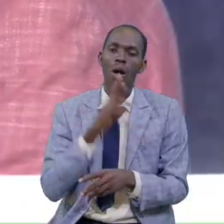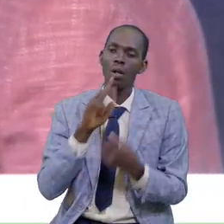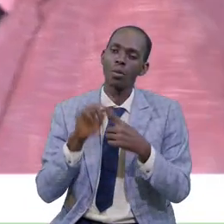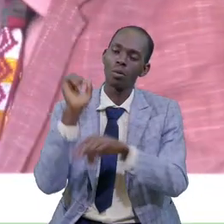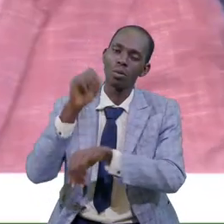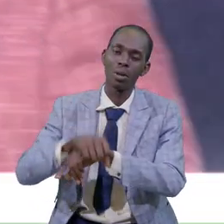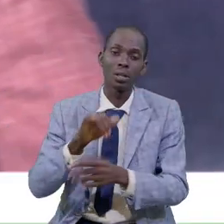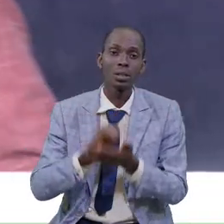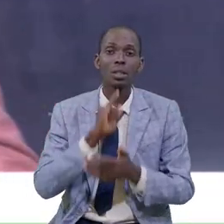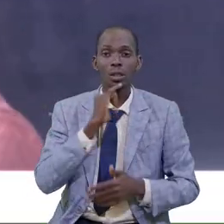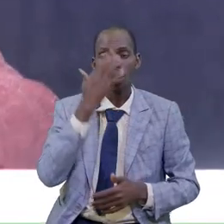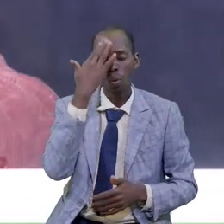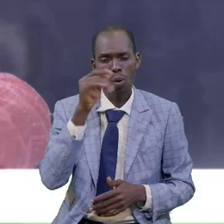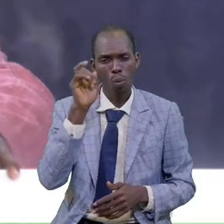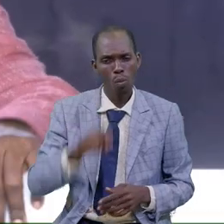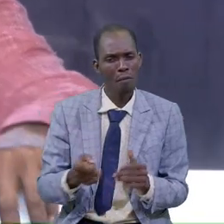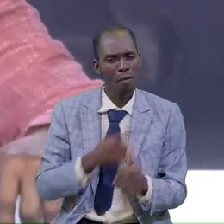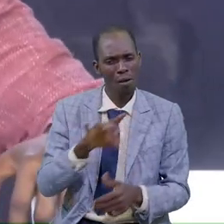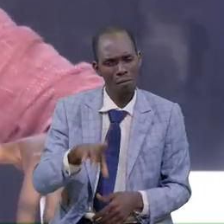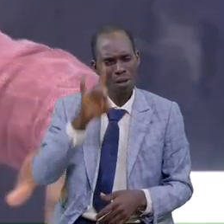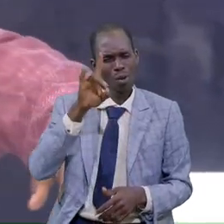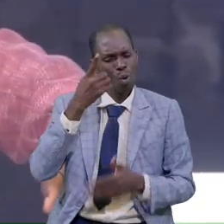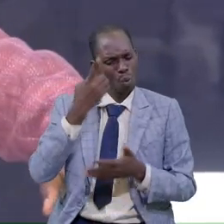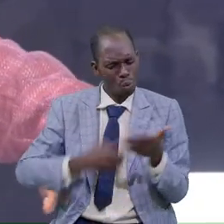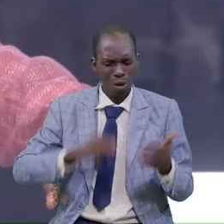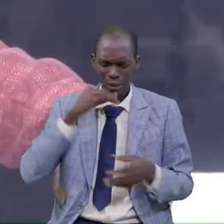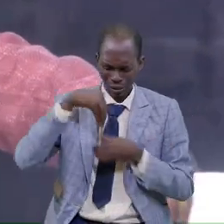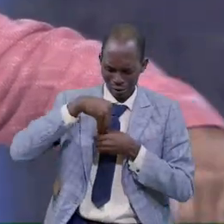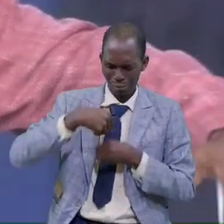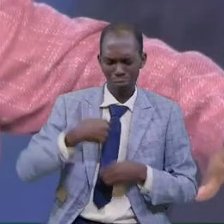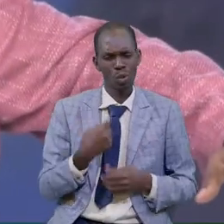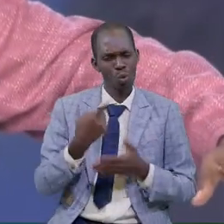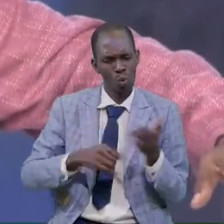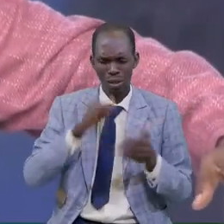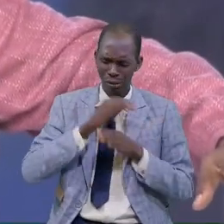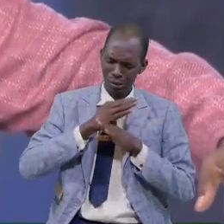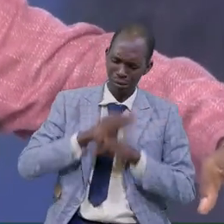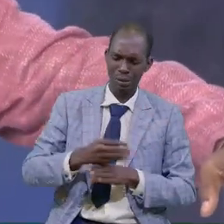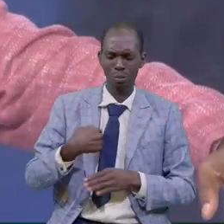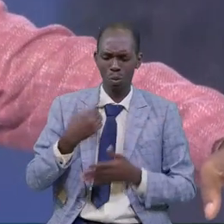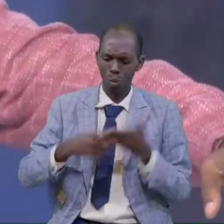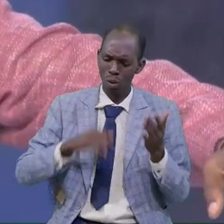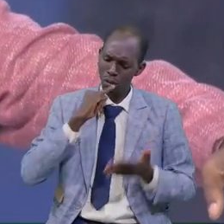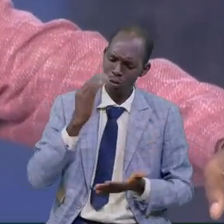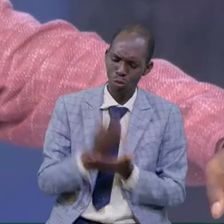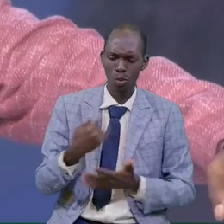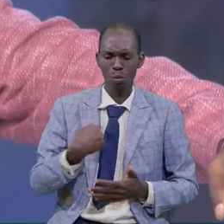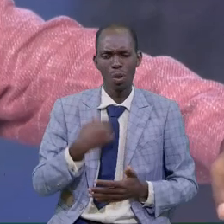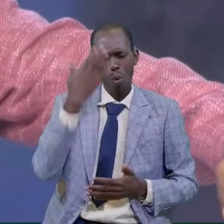devons découvrir? Qu'est-ce qui est en moi? Qu'est-ce qui m'empêche? Qu'est-ce qui t'arrête? Pourquoi est-ce que je suis là où je